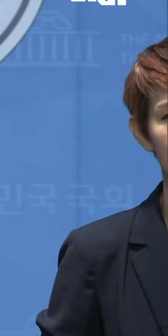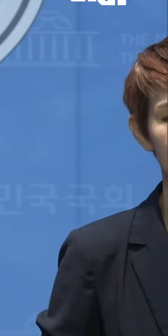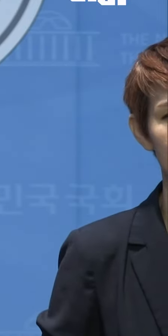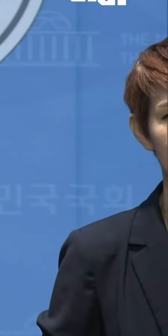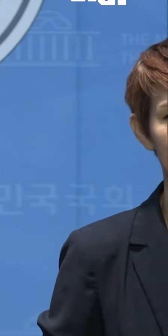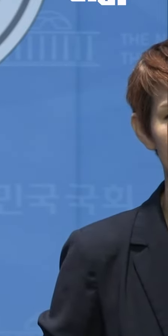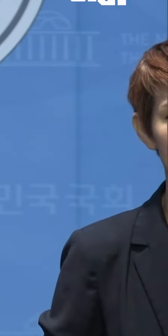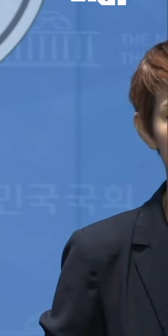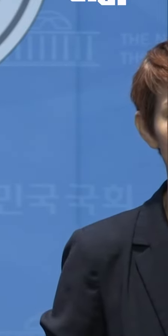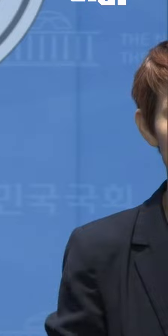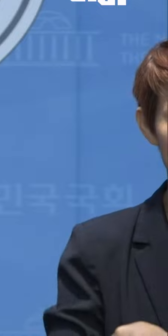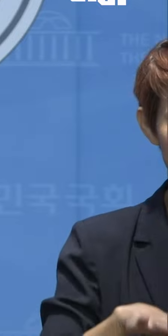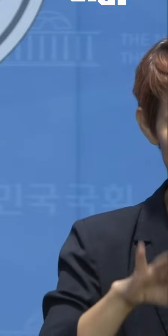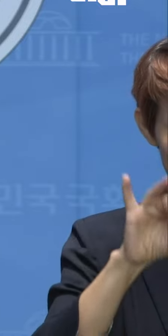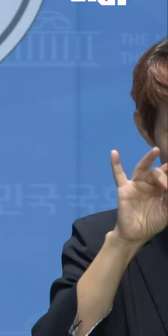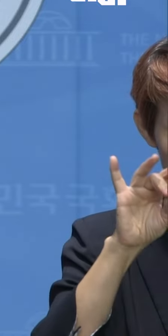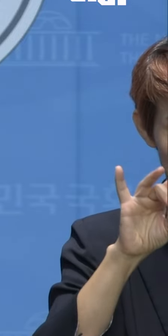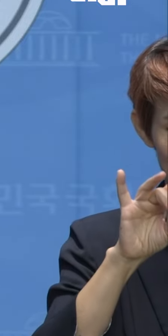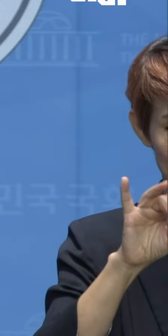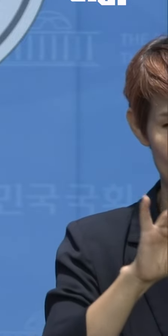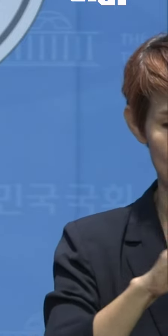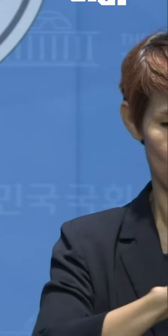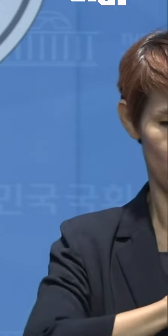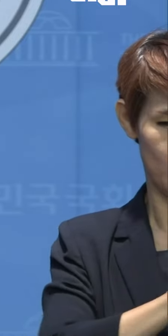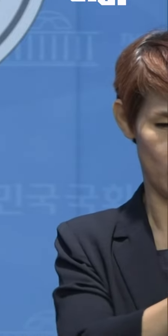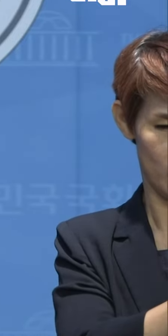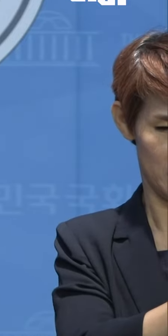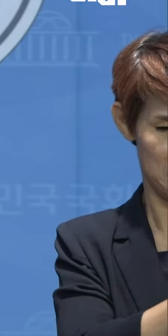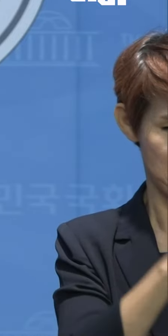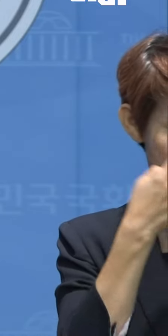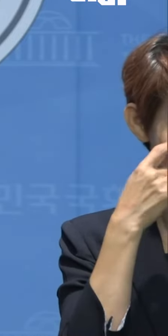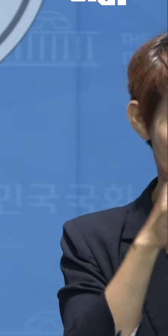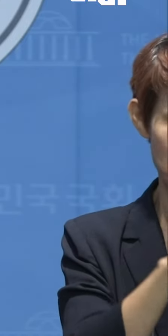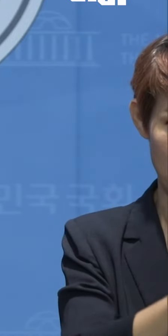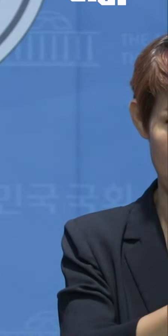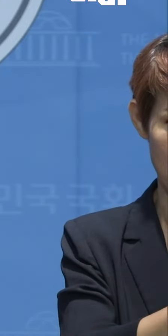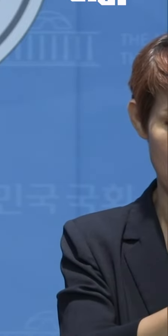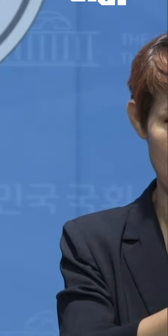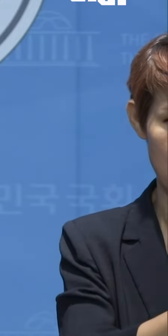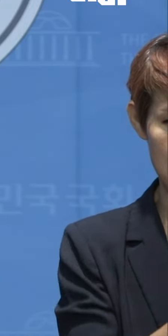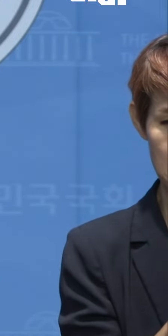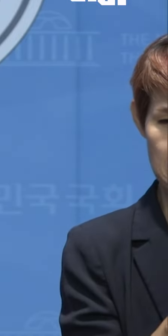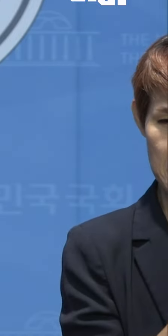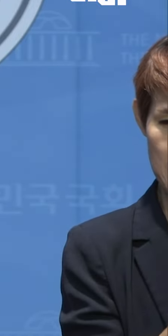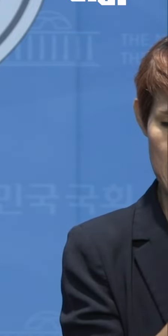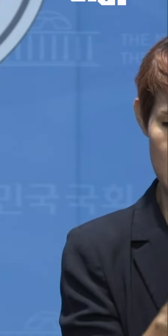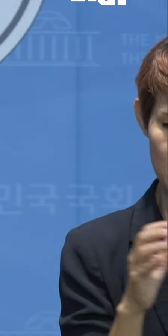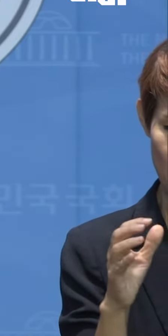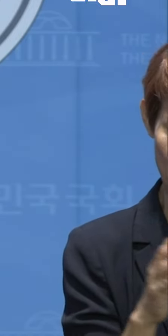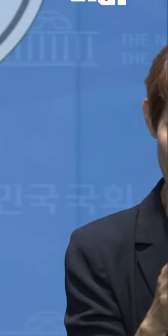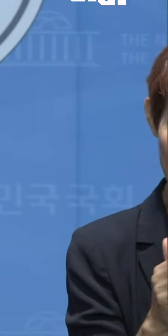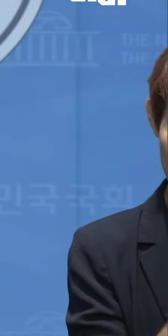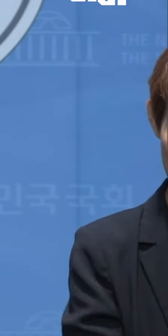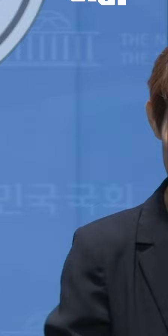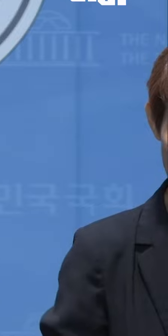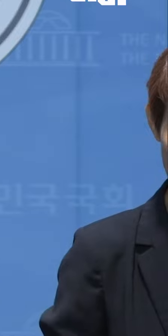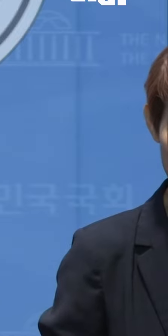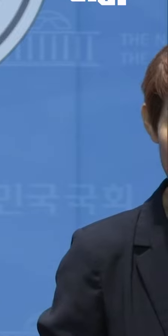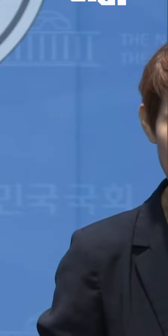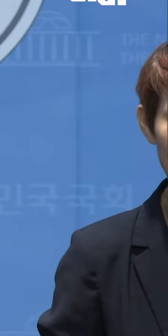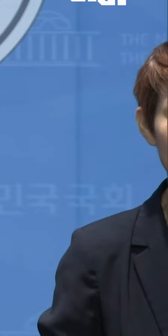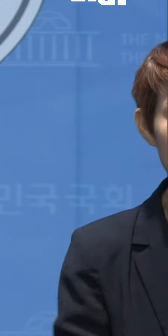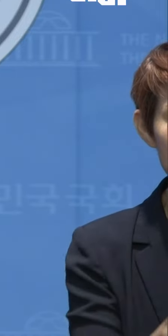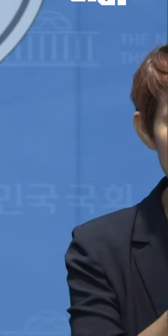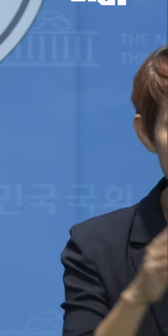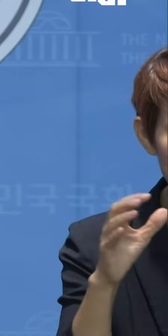이후 최초의 군내 사조직 모임이 발견되었고 비밀리에 회합을 했다고 하는데 도대체 누가